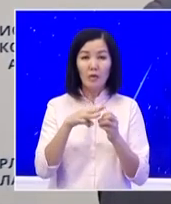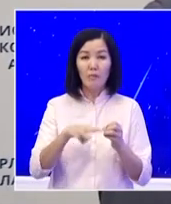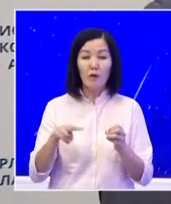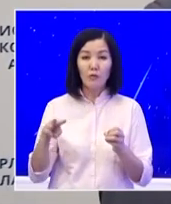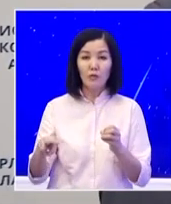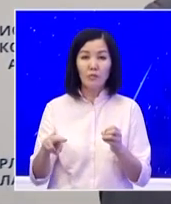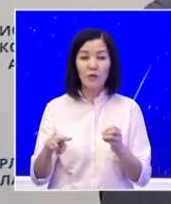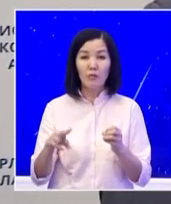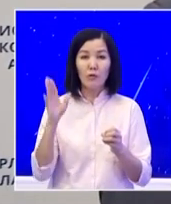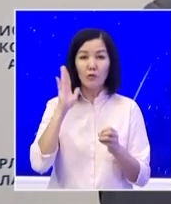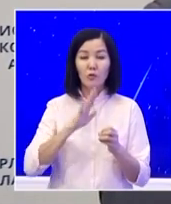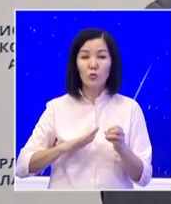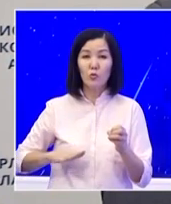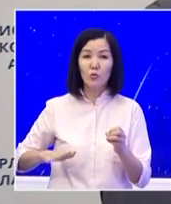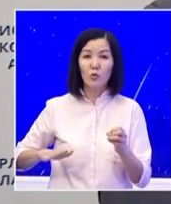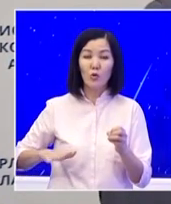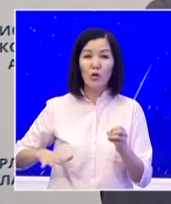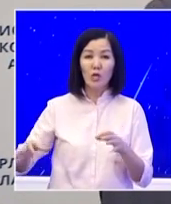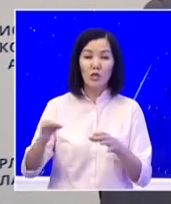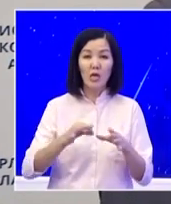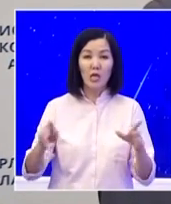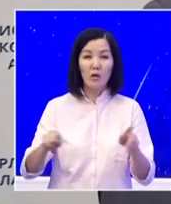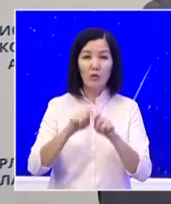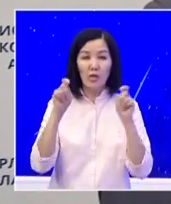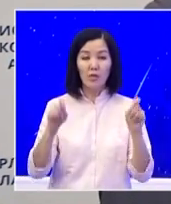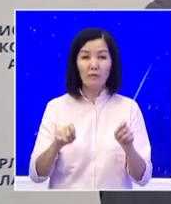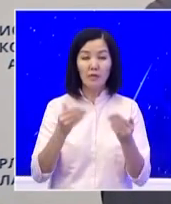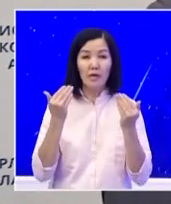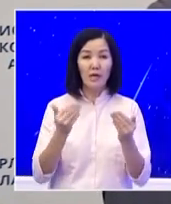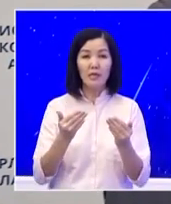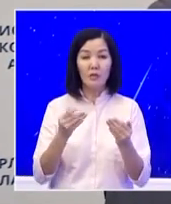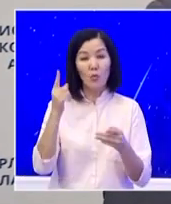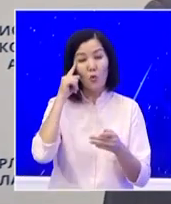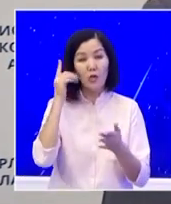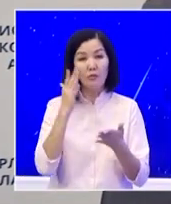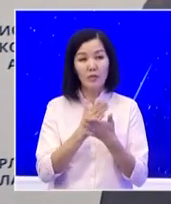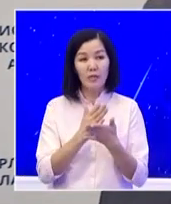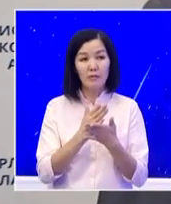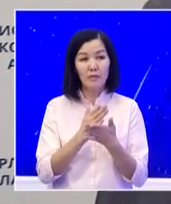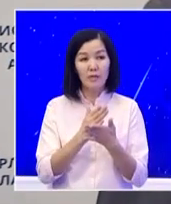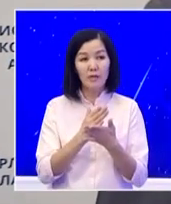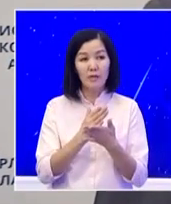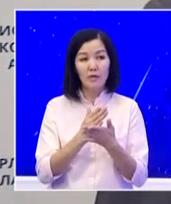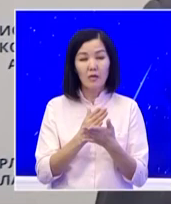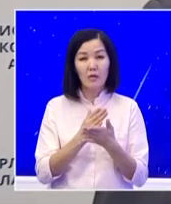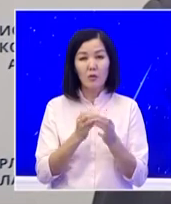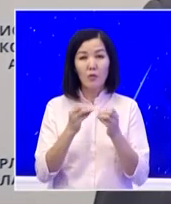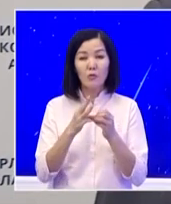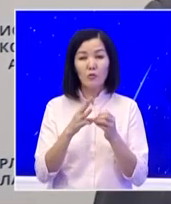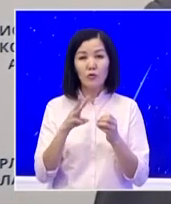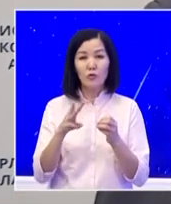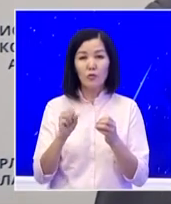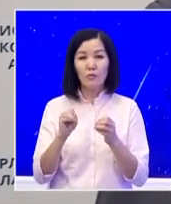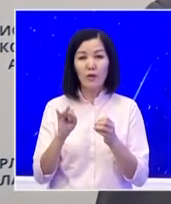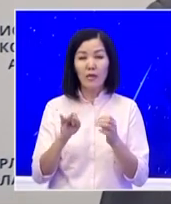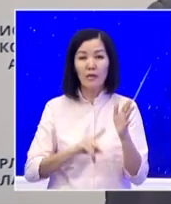маусымнан су жағалауында на пляжды ашамыз деп дегеніміз, бірақ қазір ол туралы ойланып жатырмыз. О 13-ші майдан